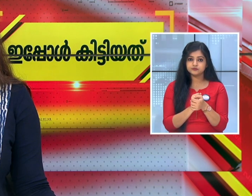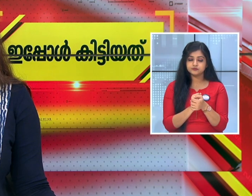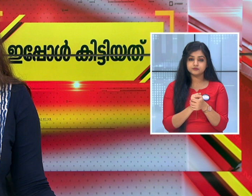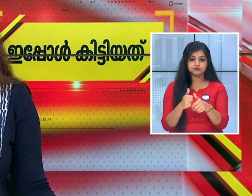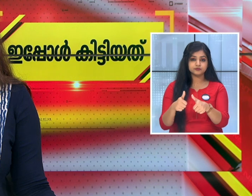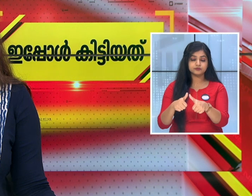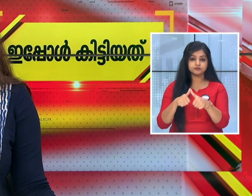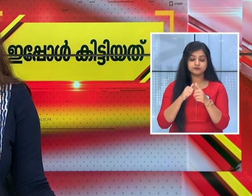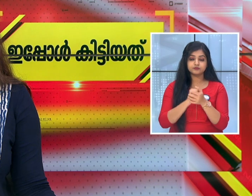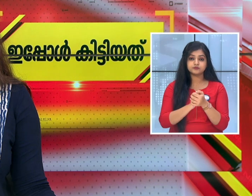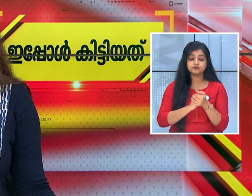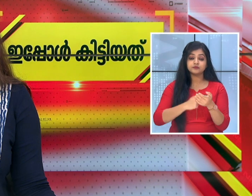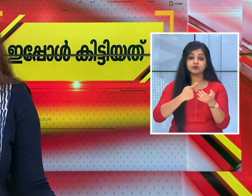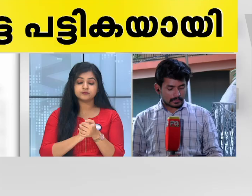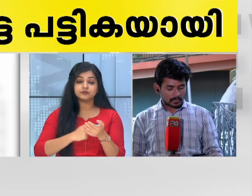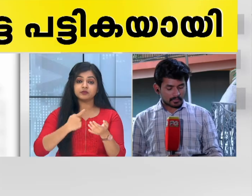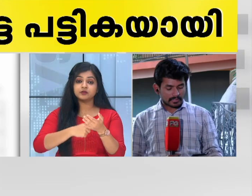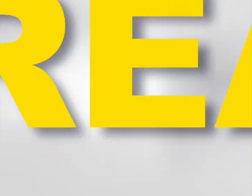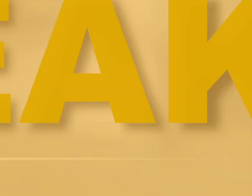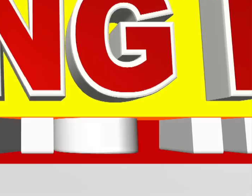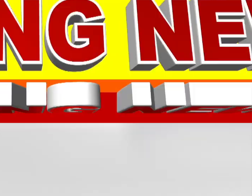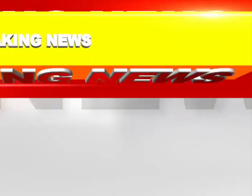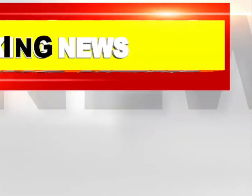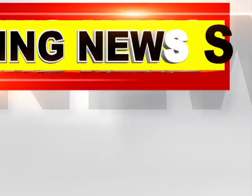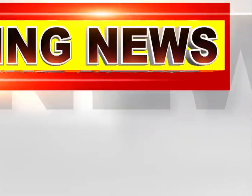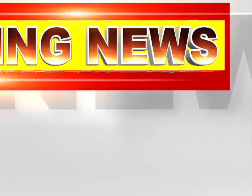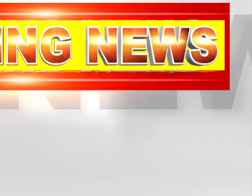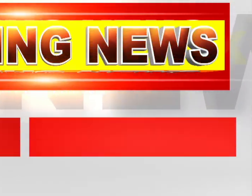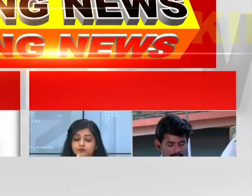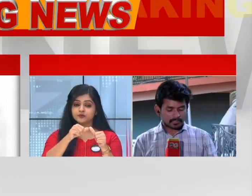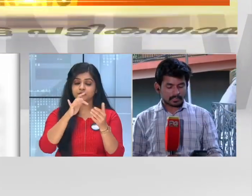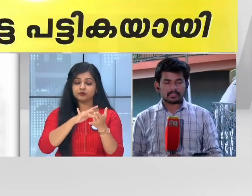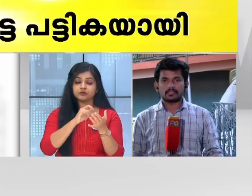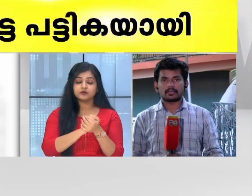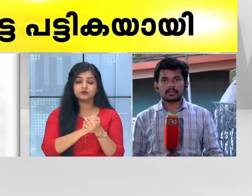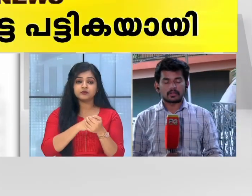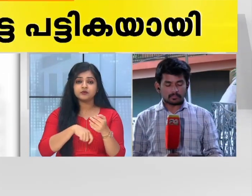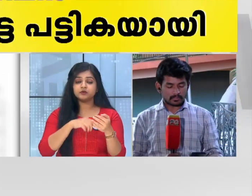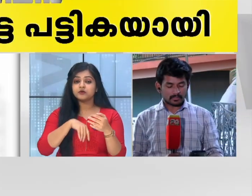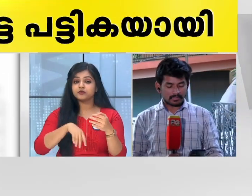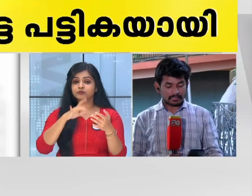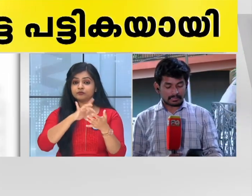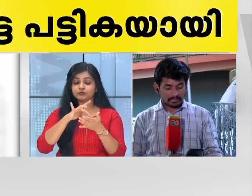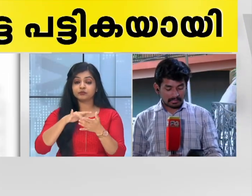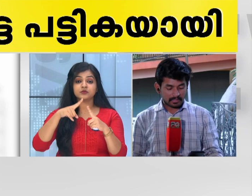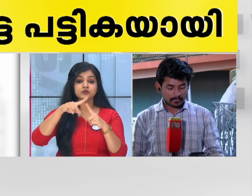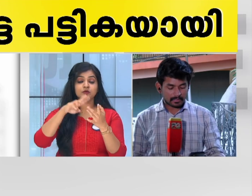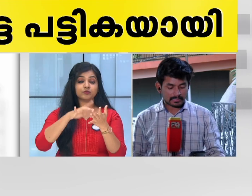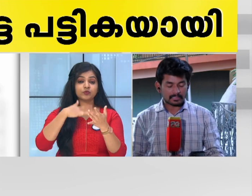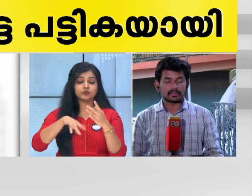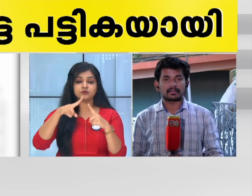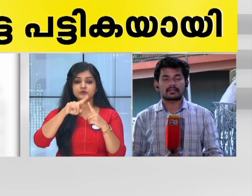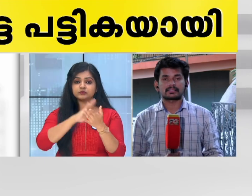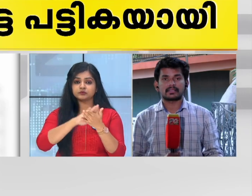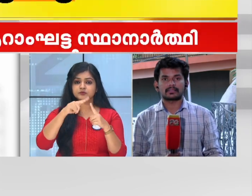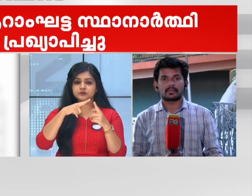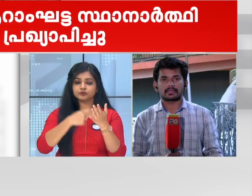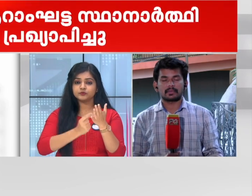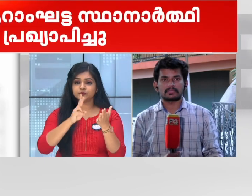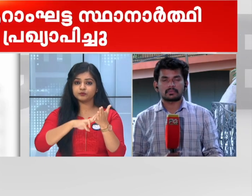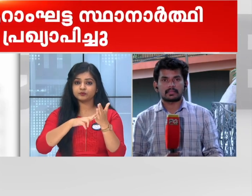അനുജ, രാജസ്ഥാനിലെ കോട്ട, അതോടൊപ്പം തന്നെ അജ്മീർ, ബിൽവാഡ, രാജ്സമന്ദ് എന്നീ മണ്ഡലങ്ങളും തമിഴ്നാട്ടിലെ തിരുനെൽവേലി സീറ്റുകളിലേക്കാണ്